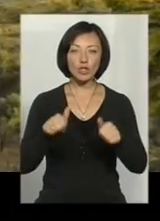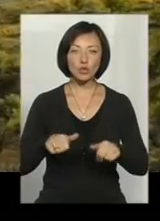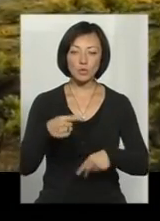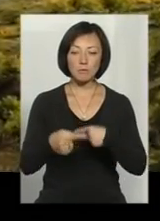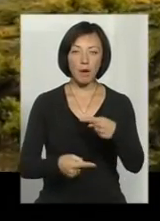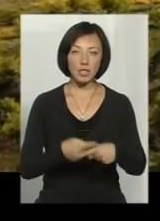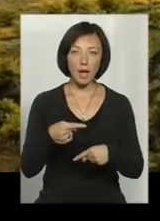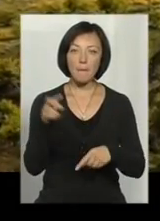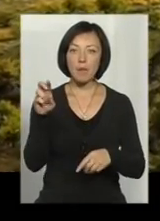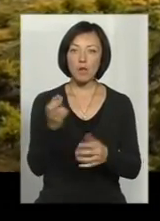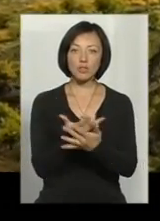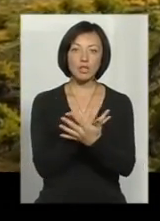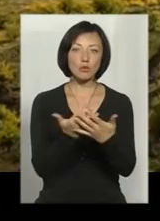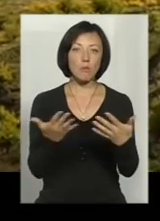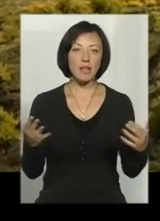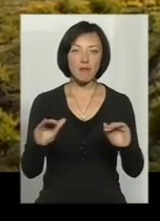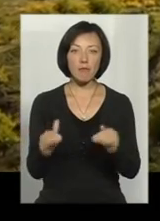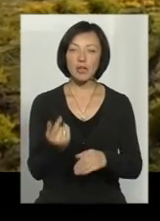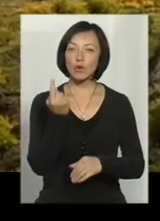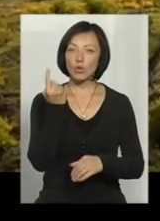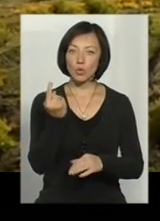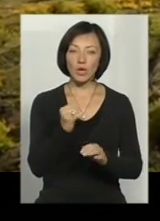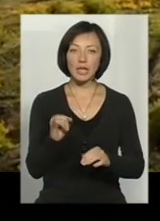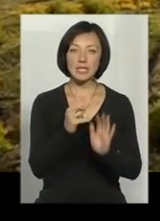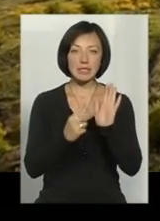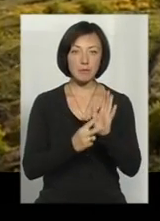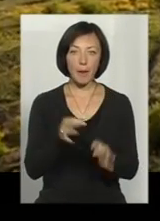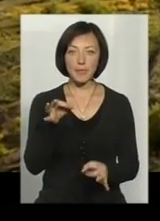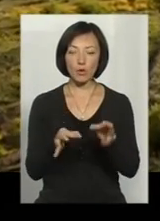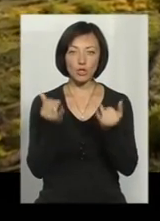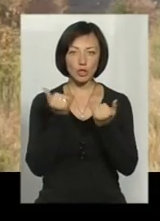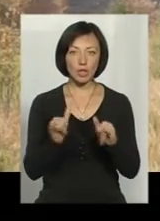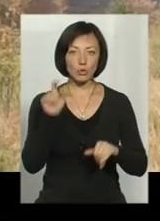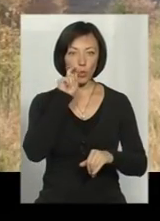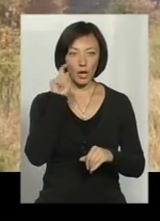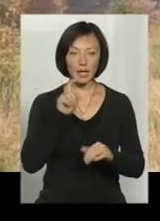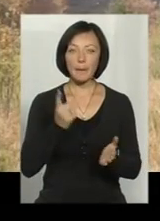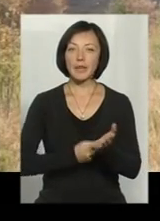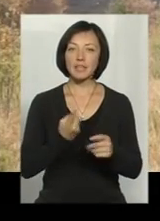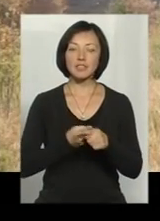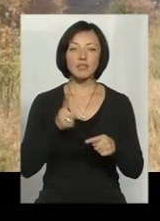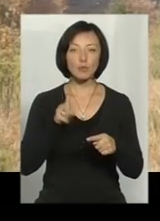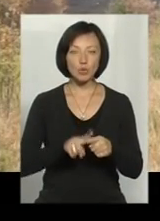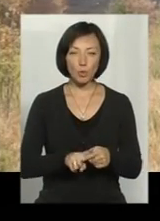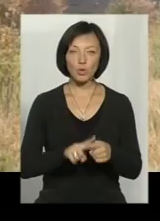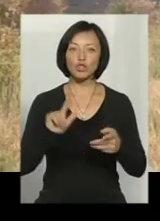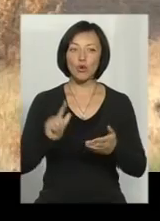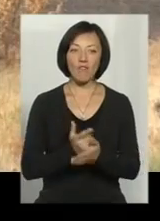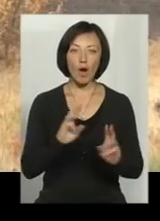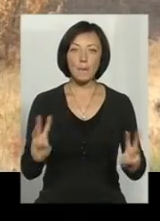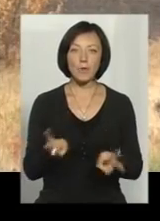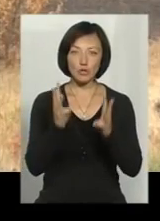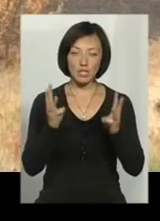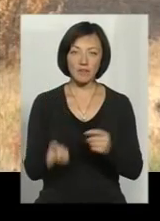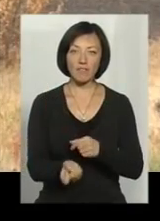а й біологічне різноманіття в межах одного із семи природніх чудес України. Підтвердженням цьому стала чергова пожежа, яка